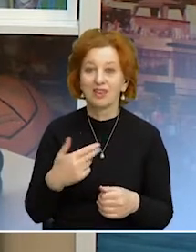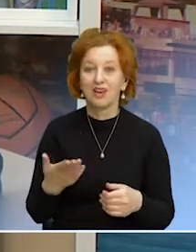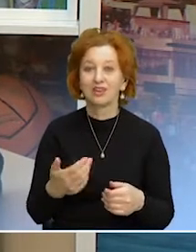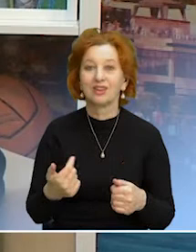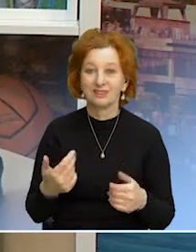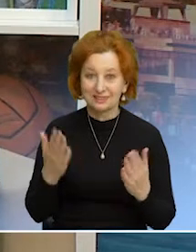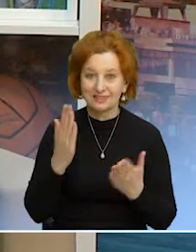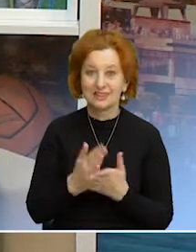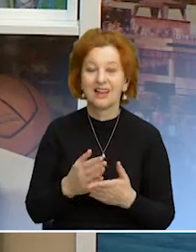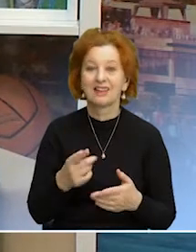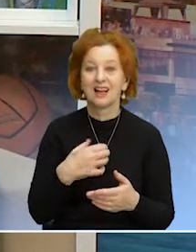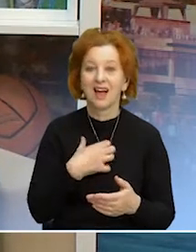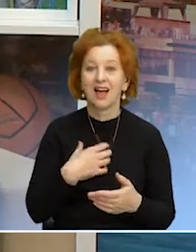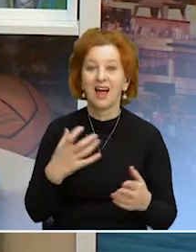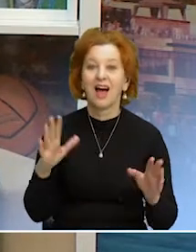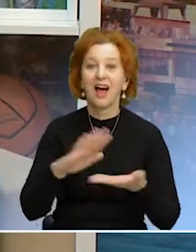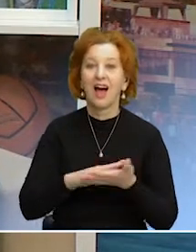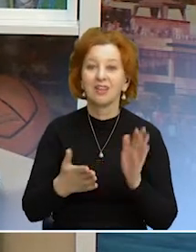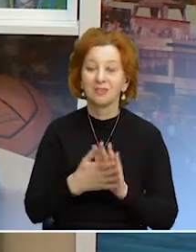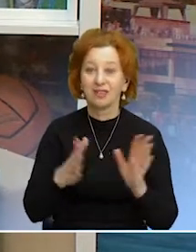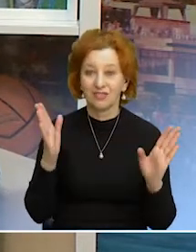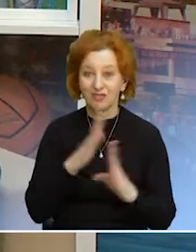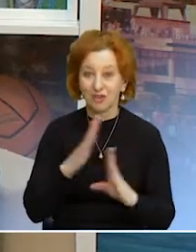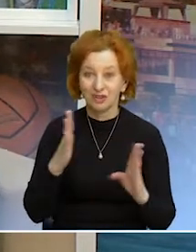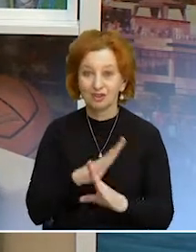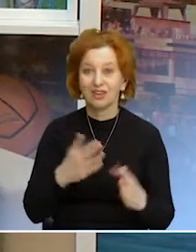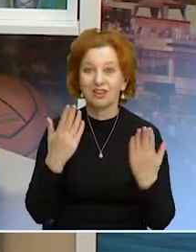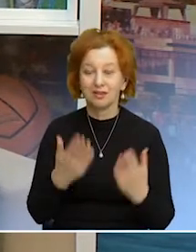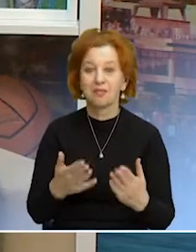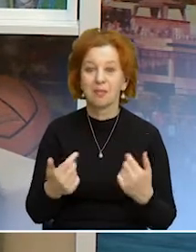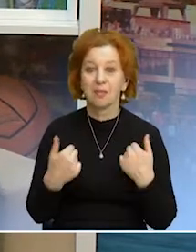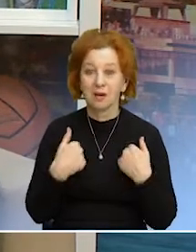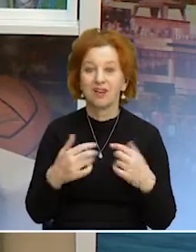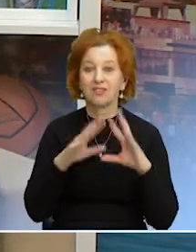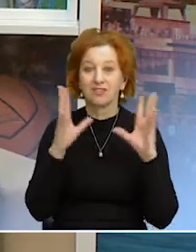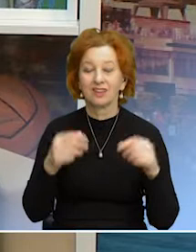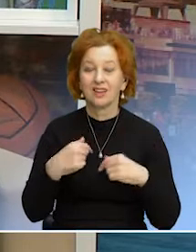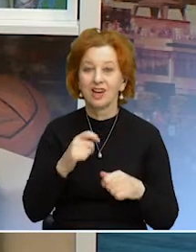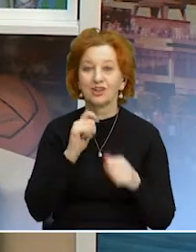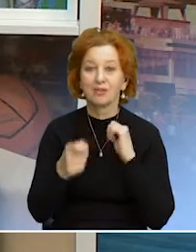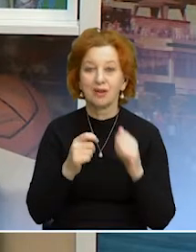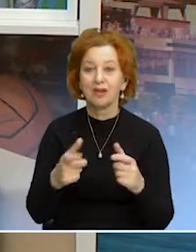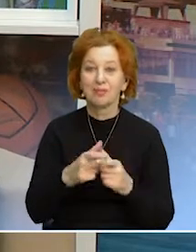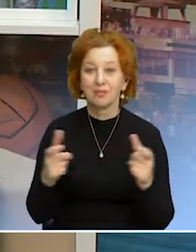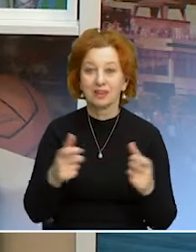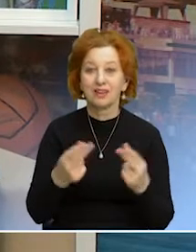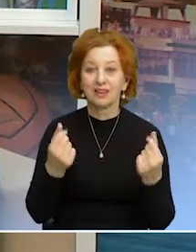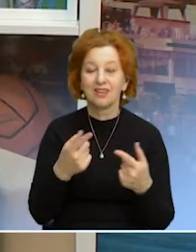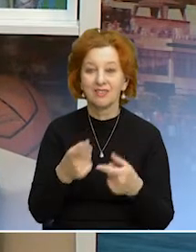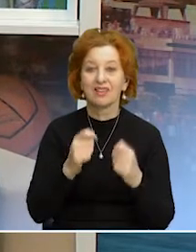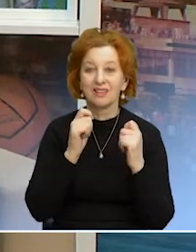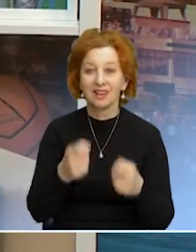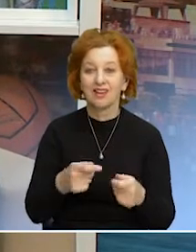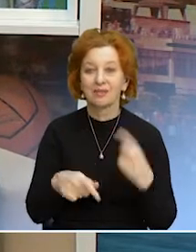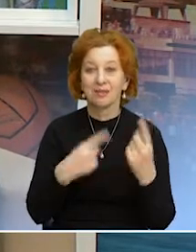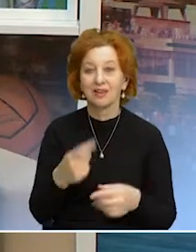как-то возвышаю, а потому, что у нас здесь атмосфера волшебная. И потому, что мы все наши подарки, все билеты, все книги, которые мы вам